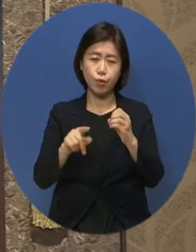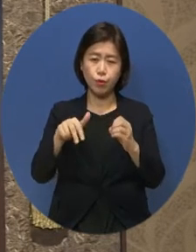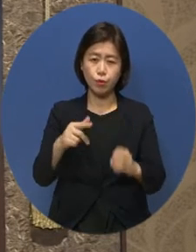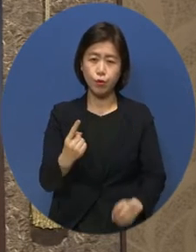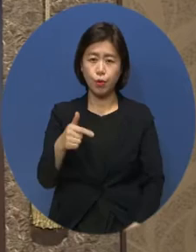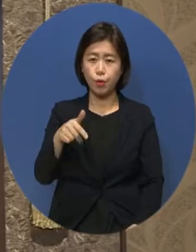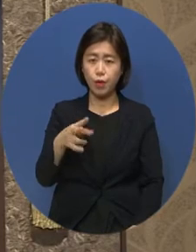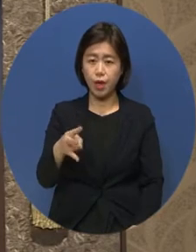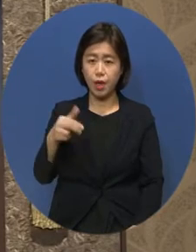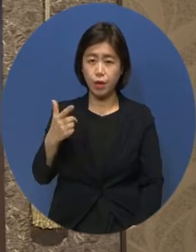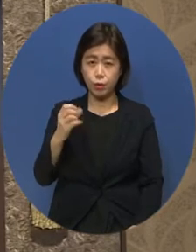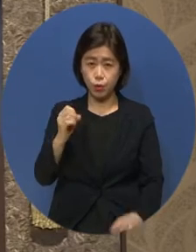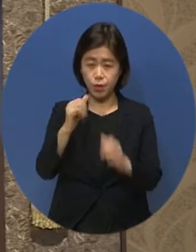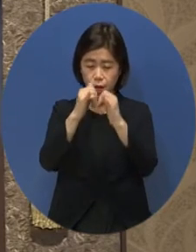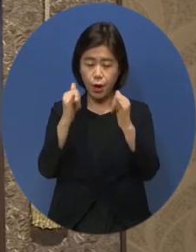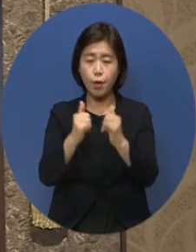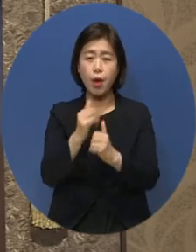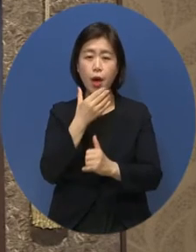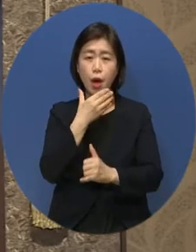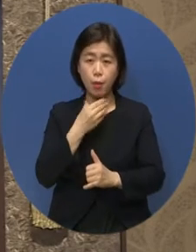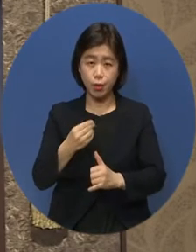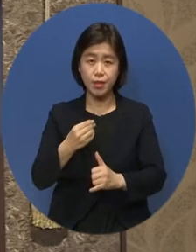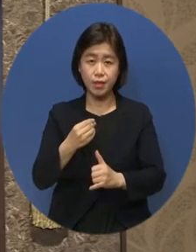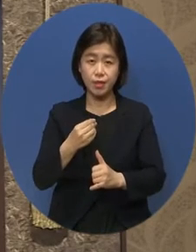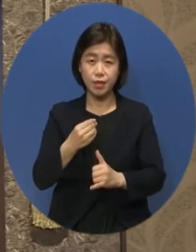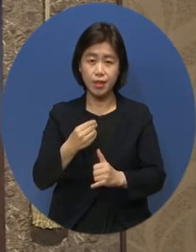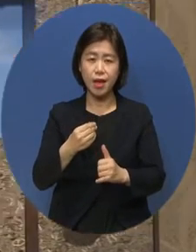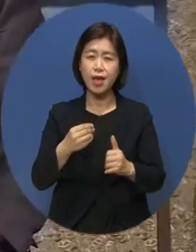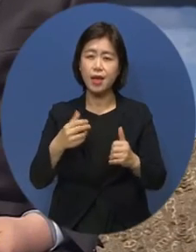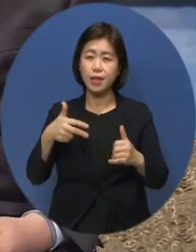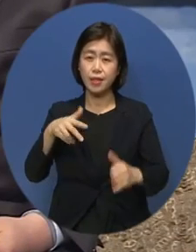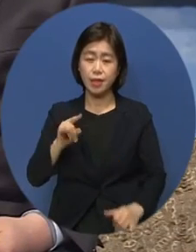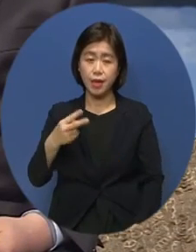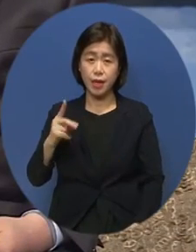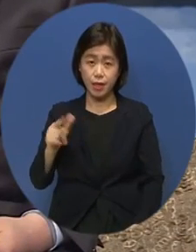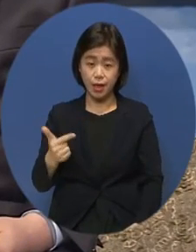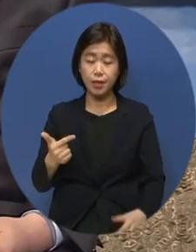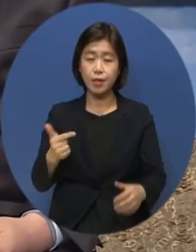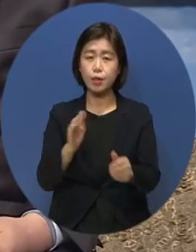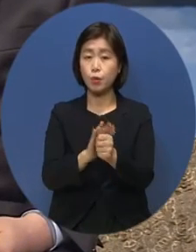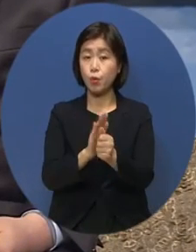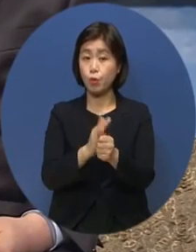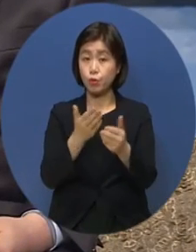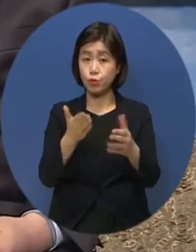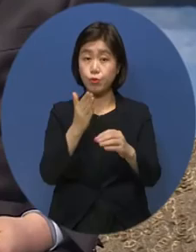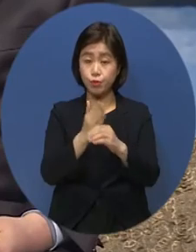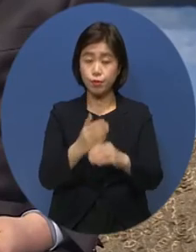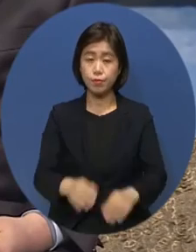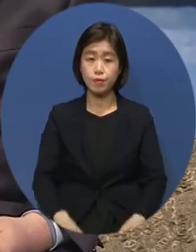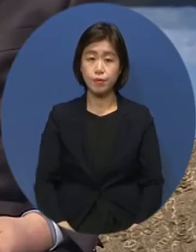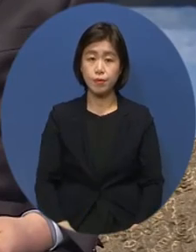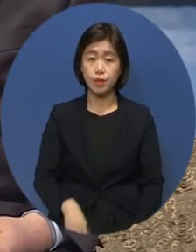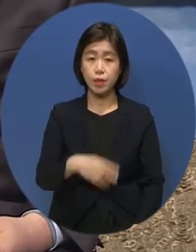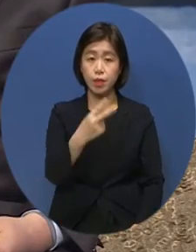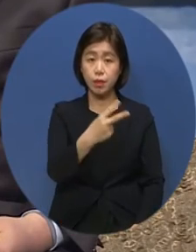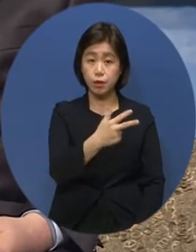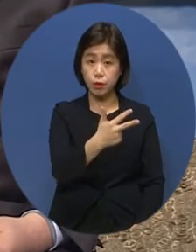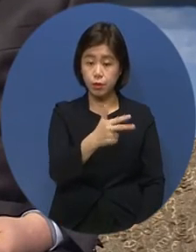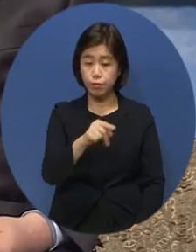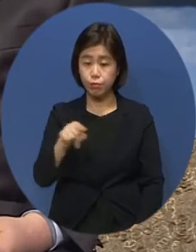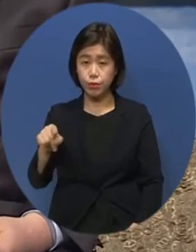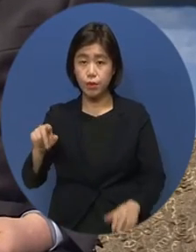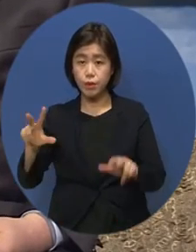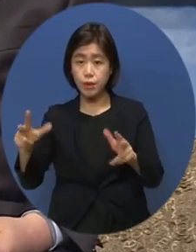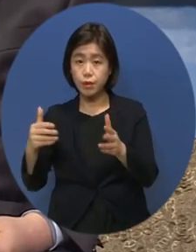내 언제까지 운영을 하고 있습니다 그럼 2007년부터 지금까지 면은 대략 한